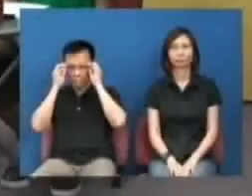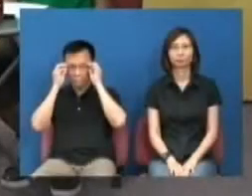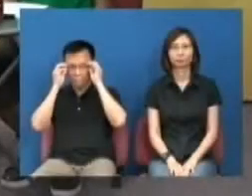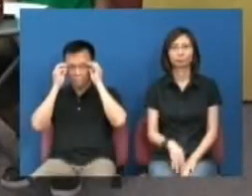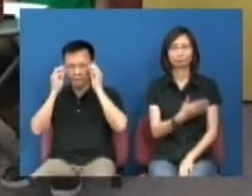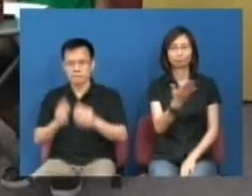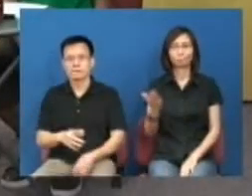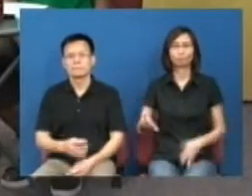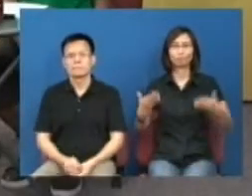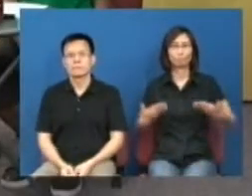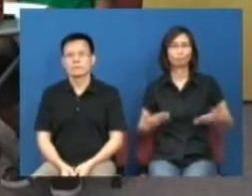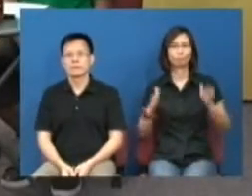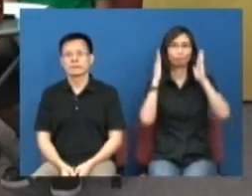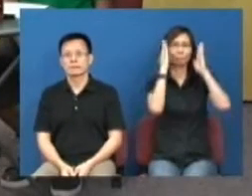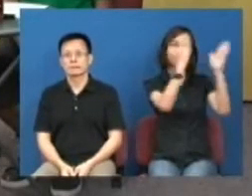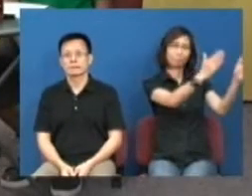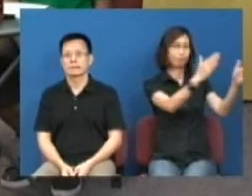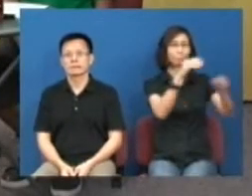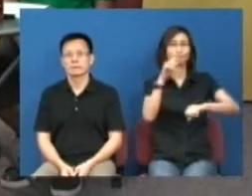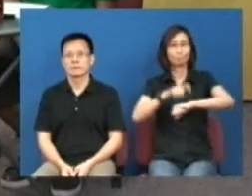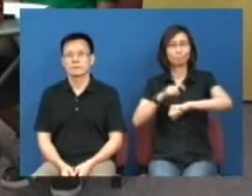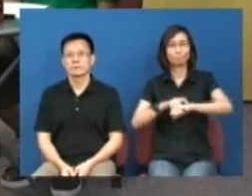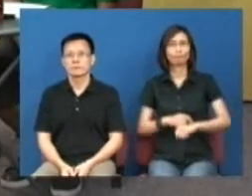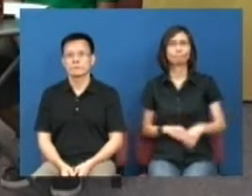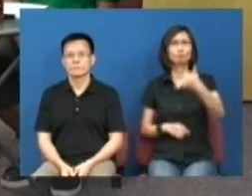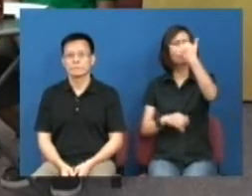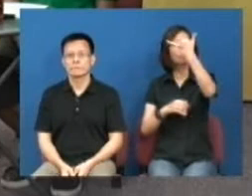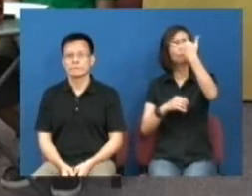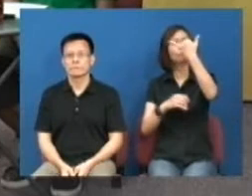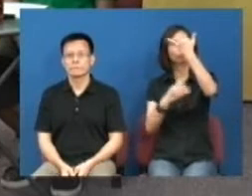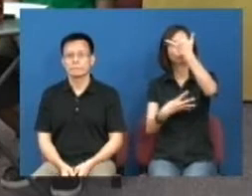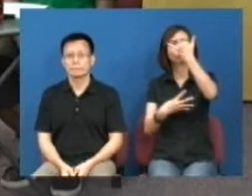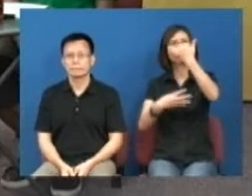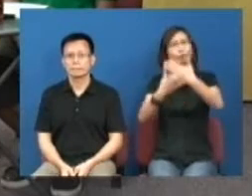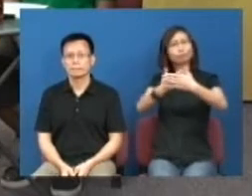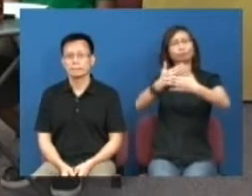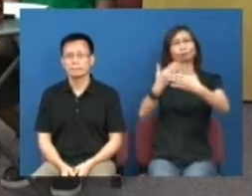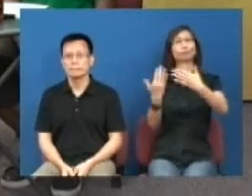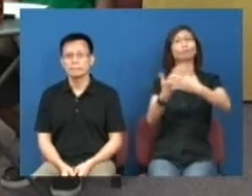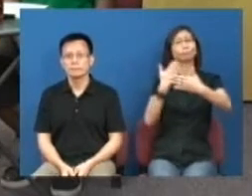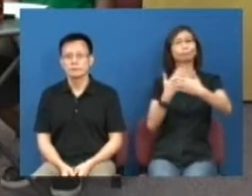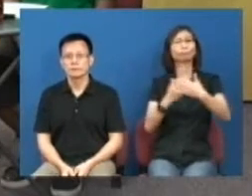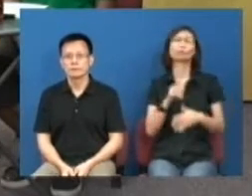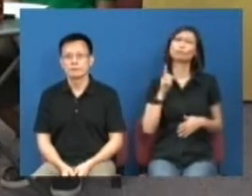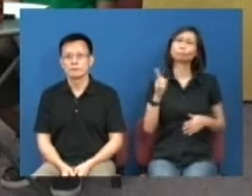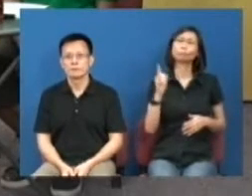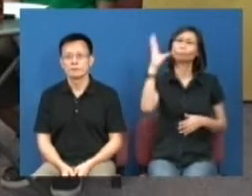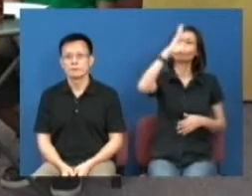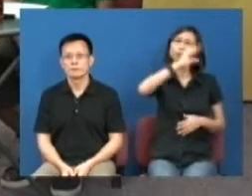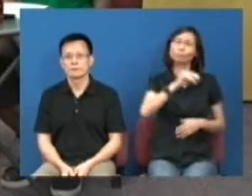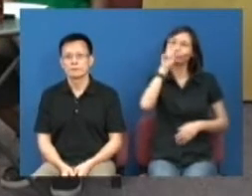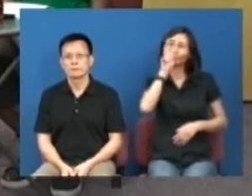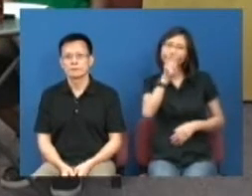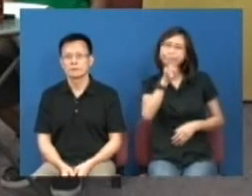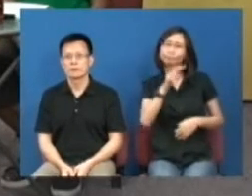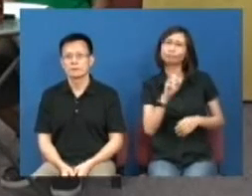大家好，又是向左望的节目时间。六四之后的向左望呢，我跟大家讲一讲当晚的一些观察或者一些情